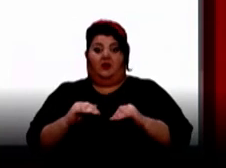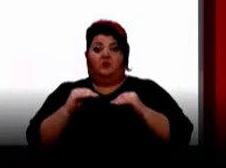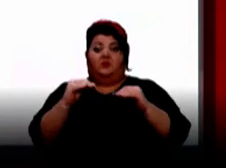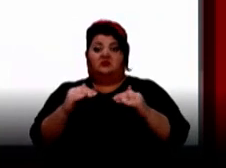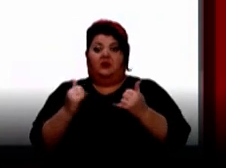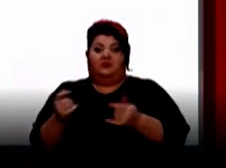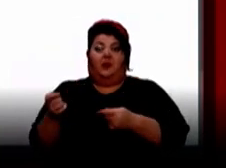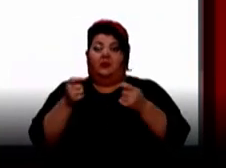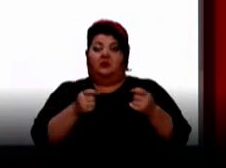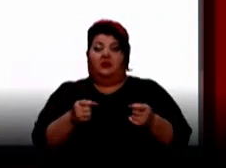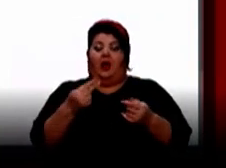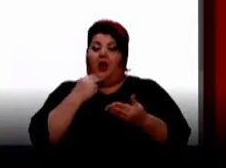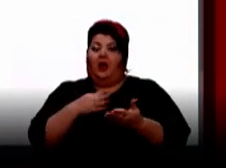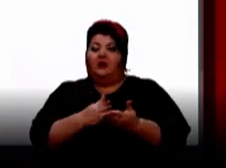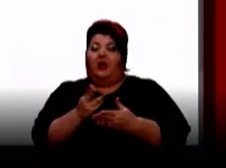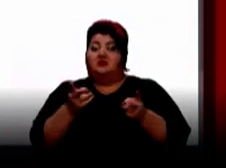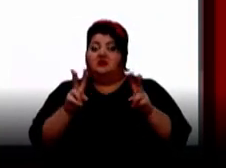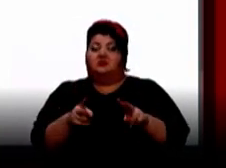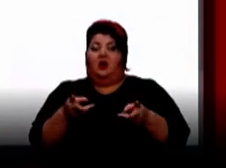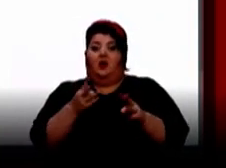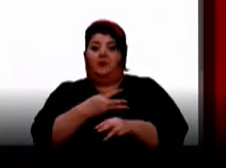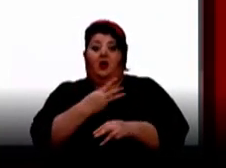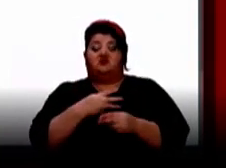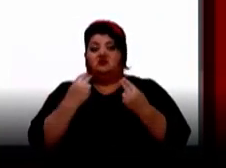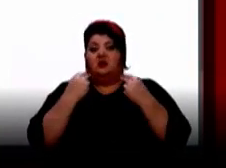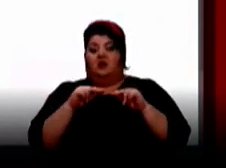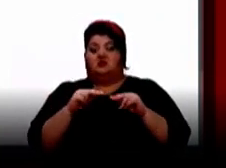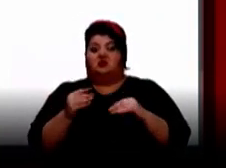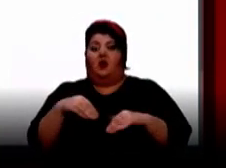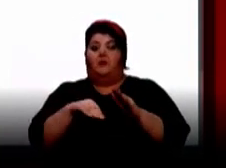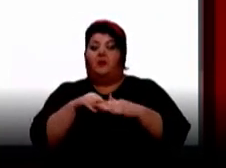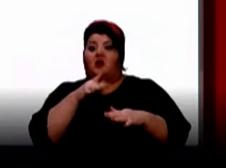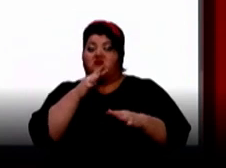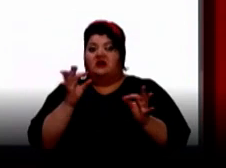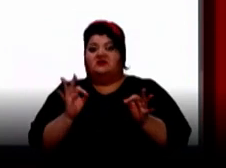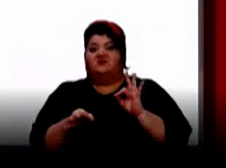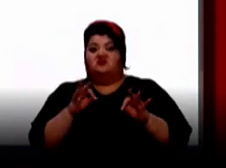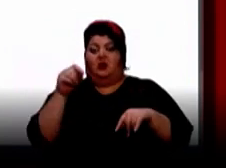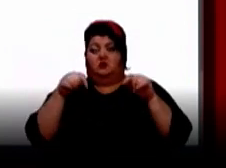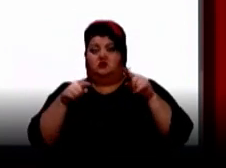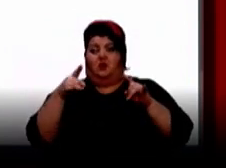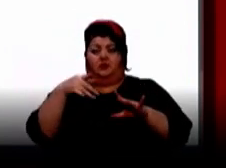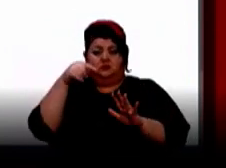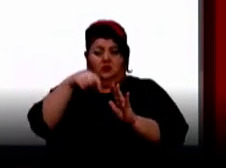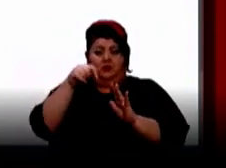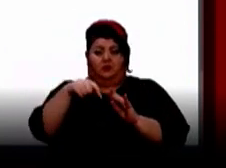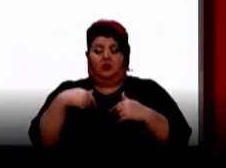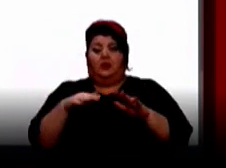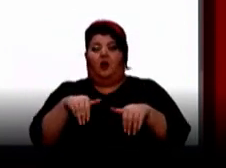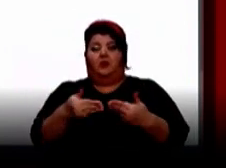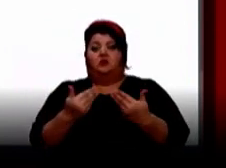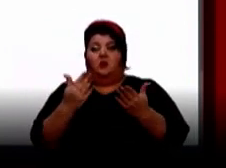на перевезення, а якість залишає бажати кращого. Навіть під час звичайного дощу вони просто протікають. Я пропоную